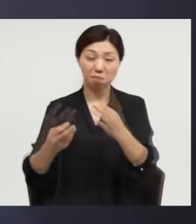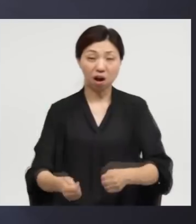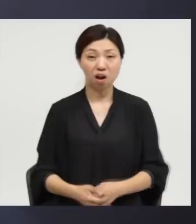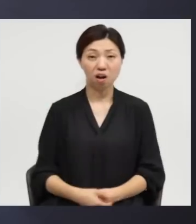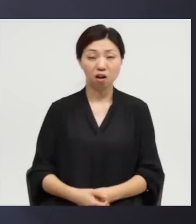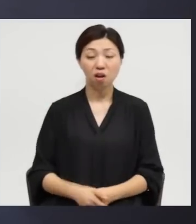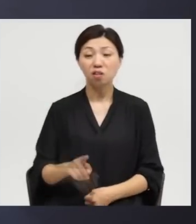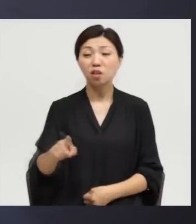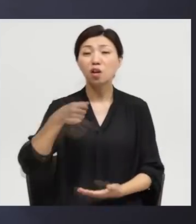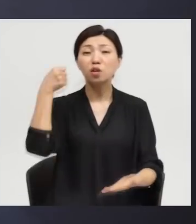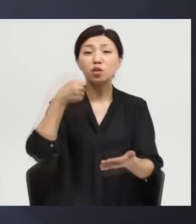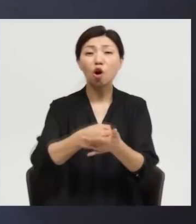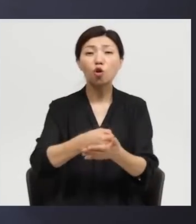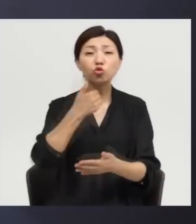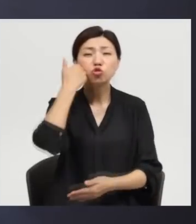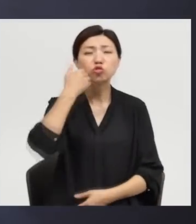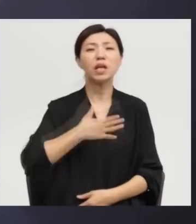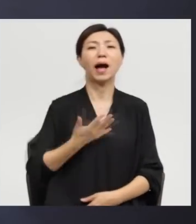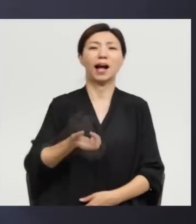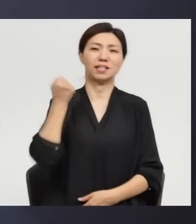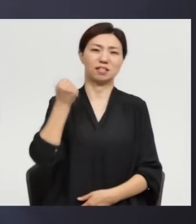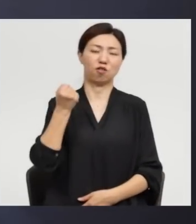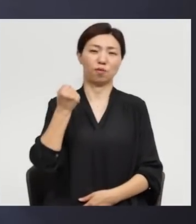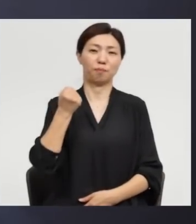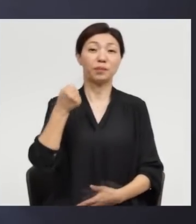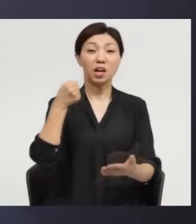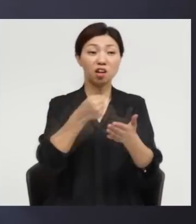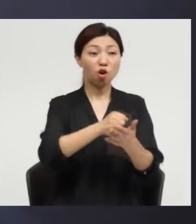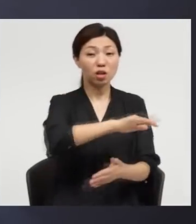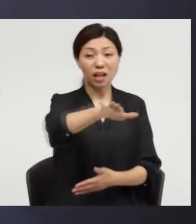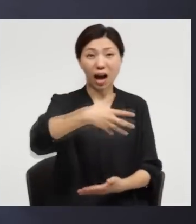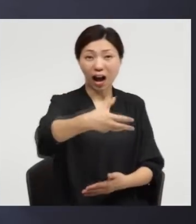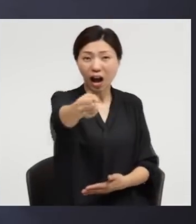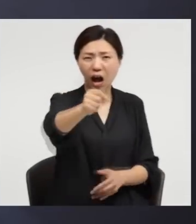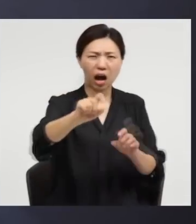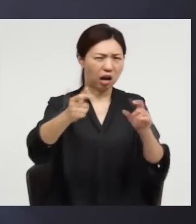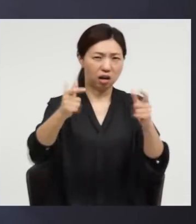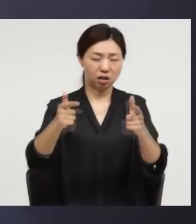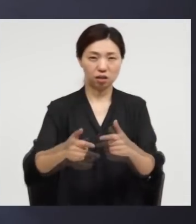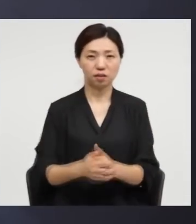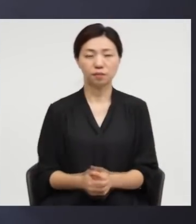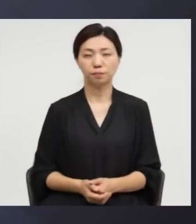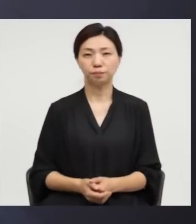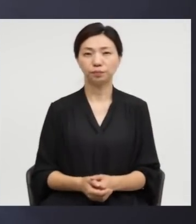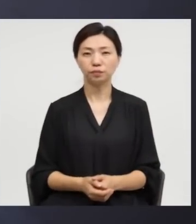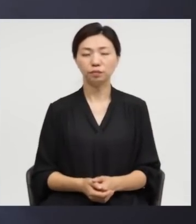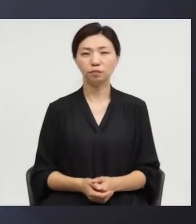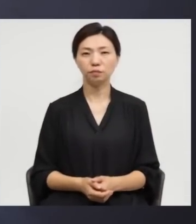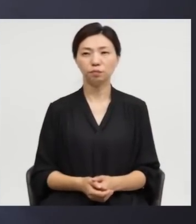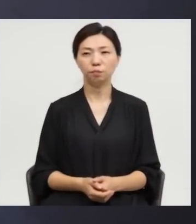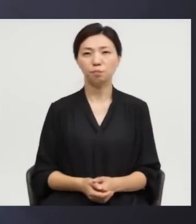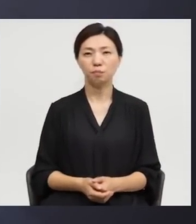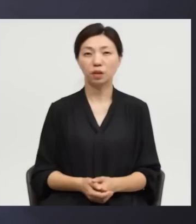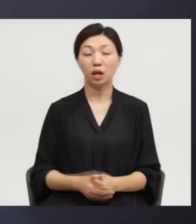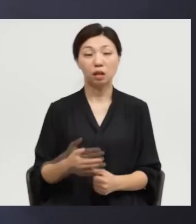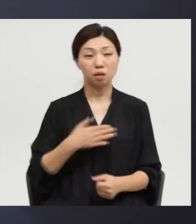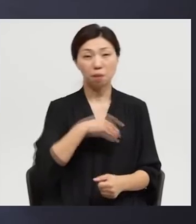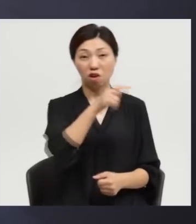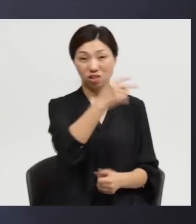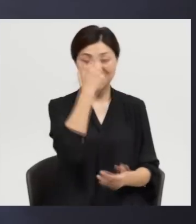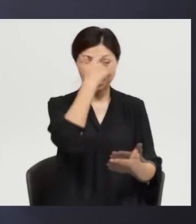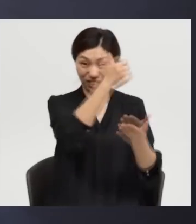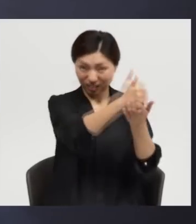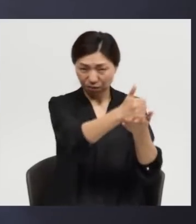그걸 내가 어떻게 할 거냐 하는 것은 내 문제지 그들의 문제가 아니다. 그러니까